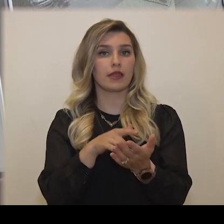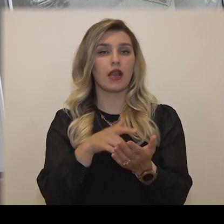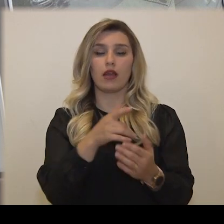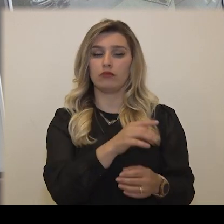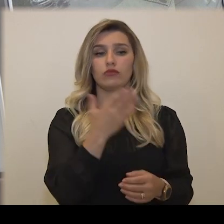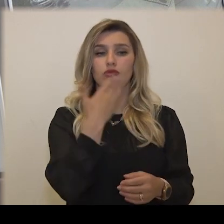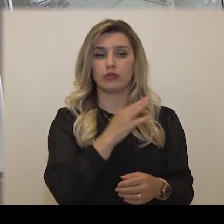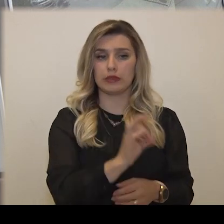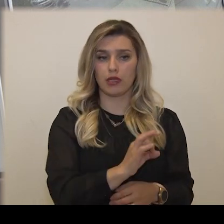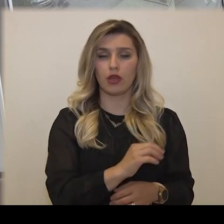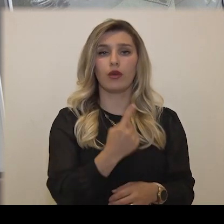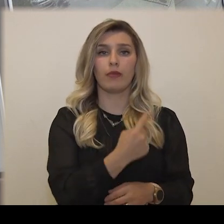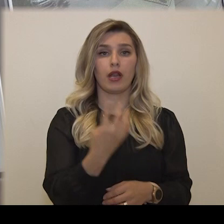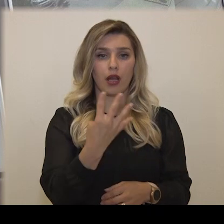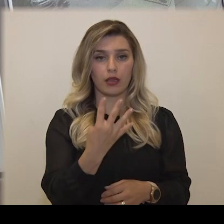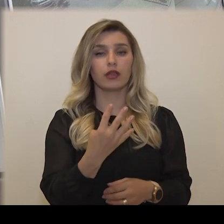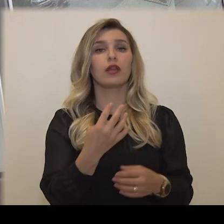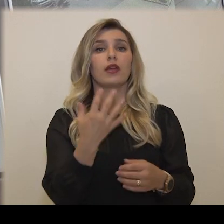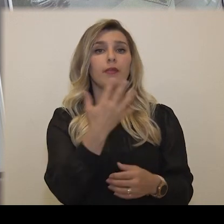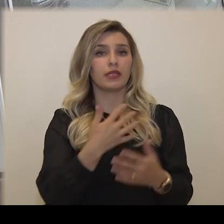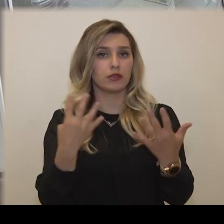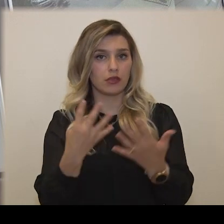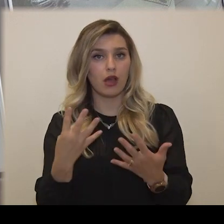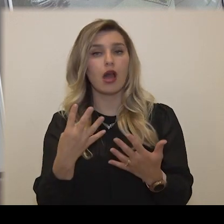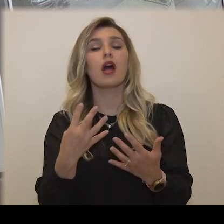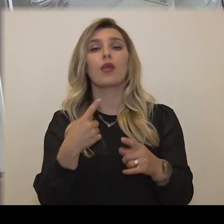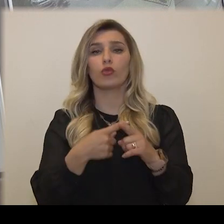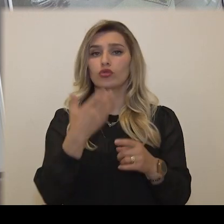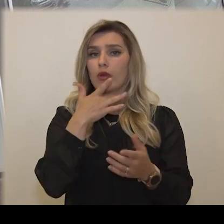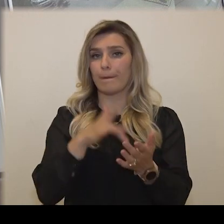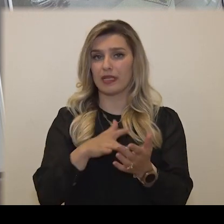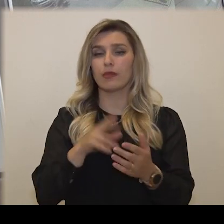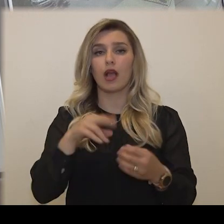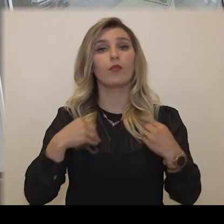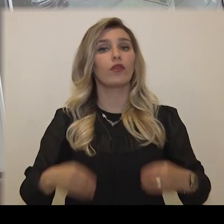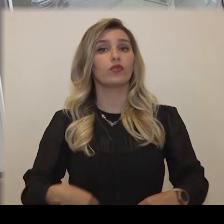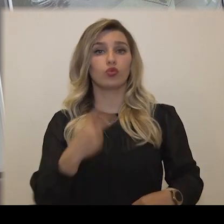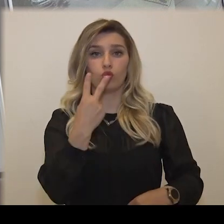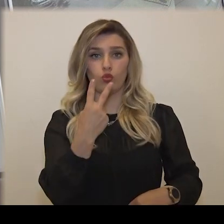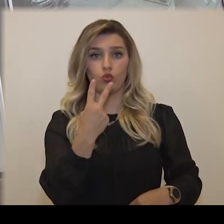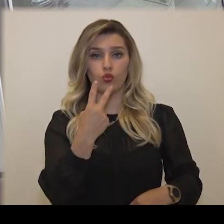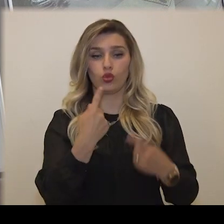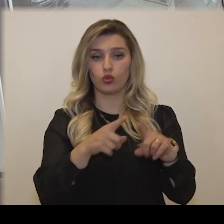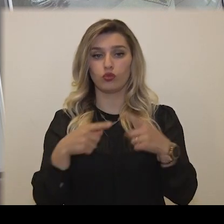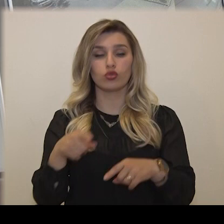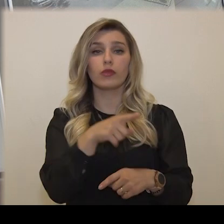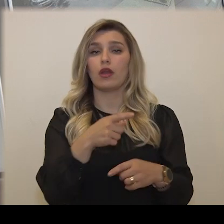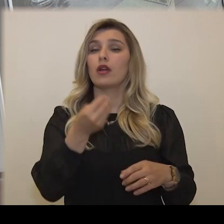nivellet, ciklin e ullët, mesëm të ullët dhe të mesëm të lartë, të i mesëm i lartë i kemi dy drejtimet profesionale, që është drejtimi